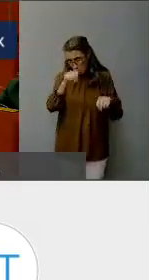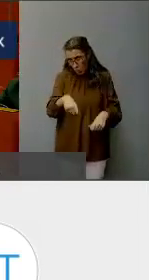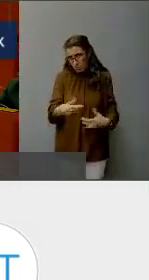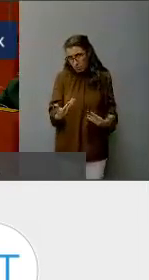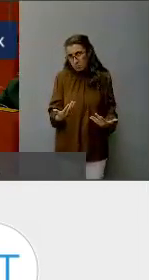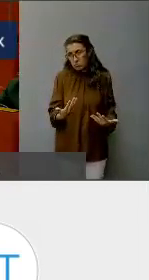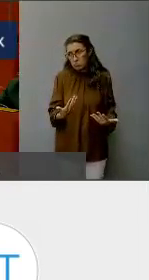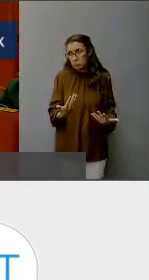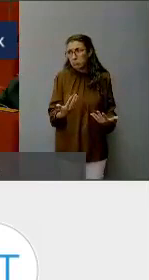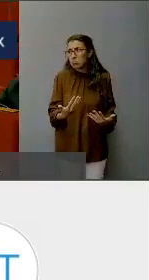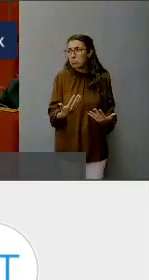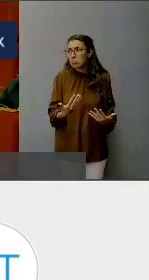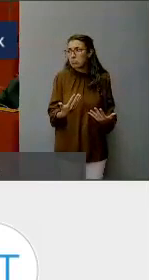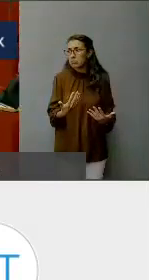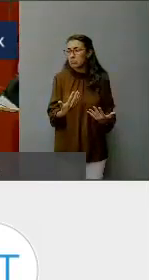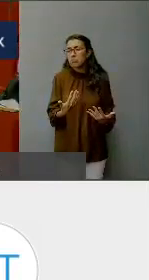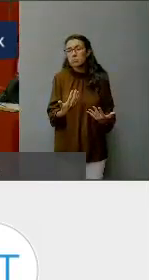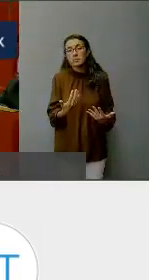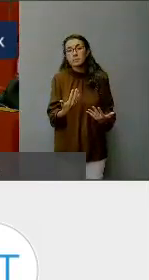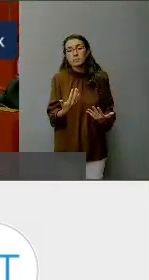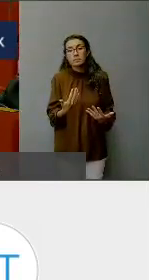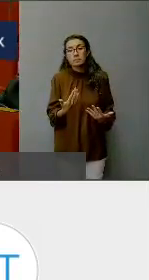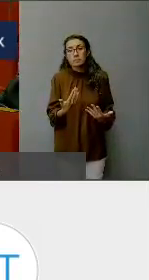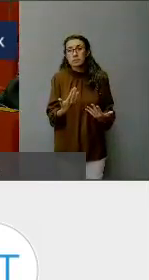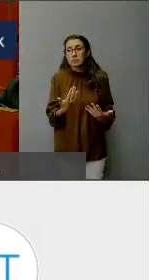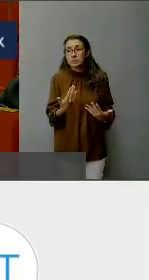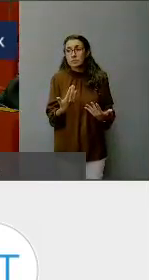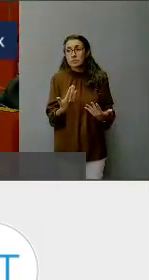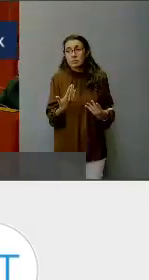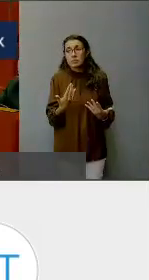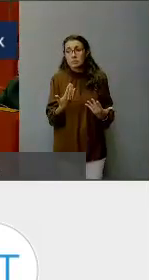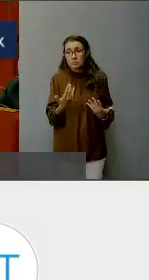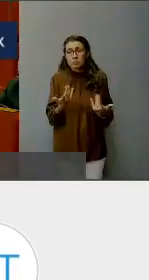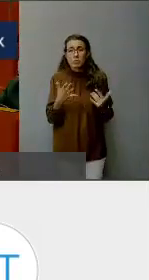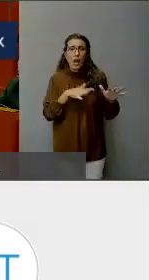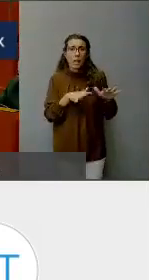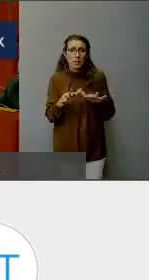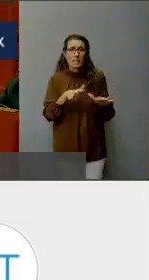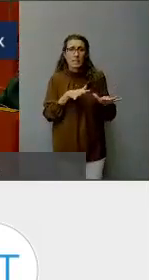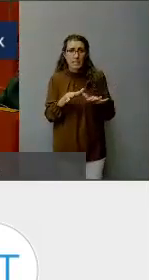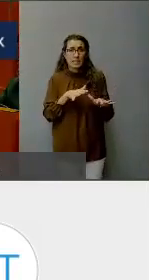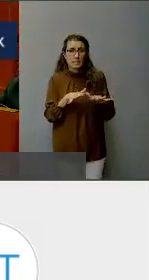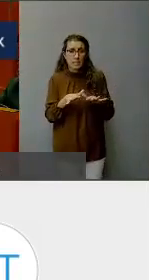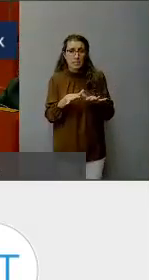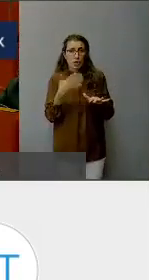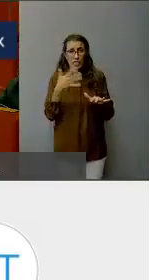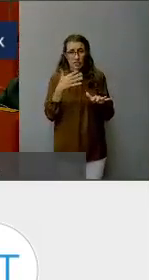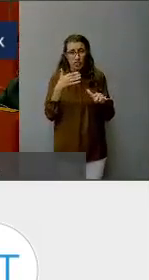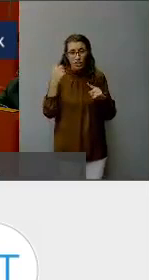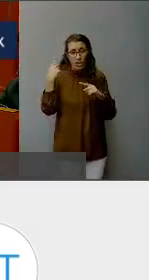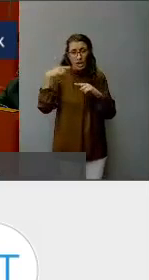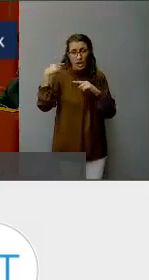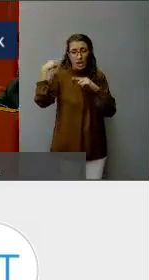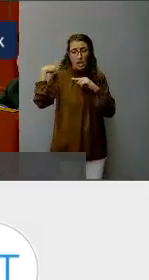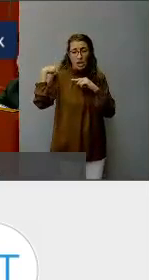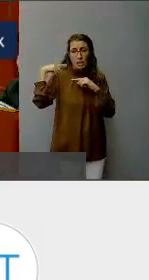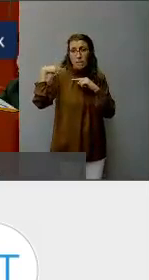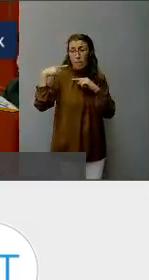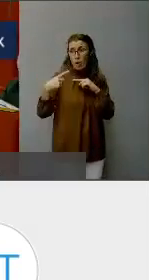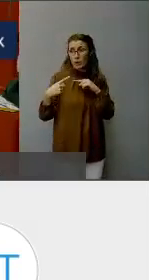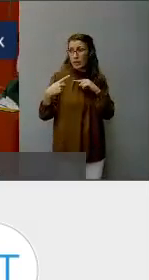diceva potevano essere allenati da parte di questa amministrazione all'inizio del ciclo amministrativo poi ritenete